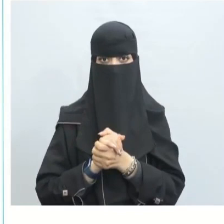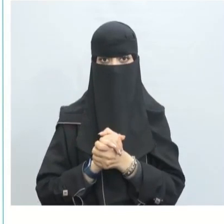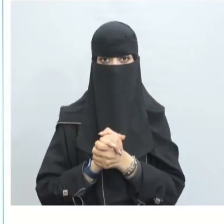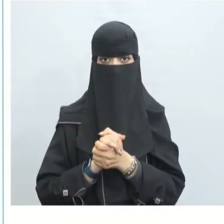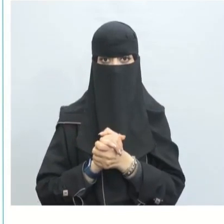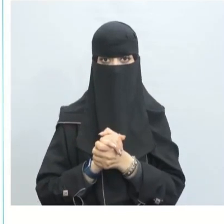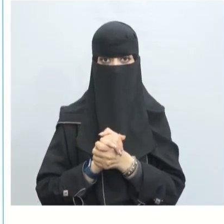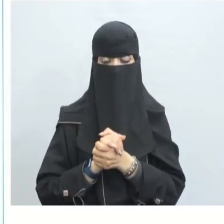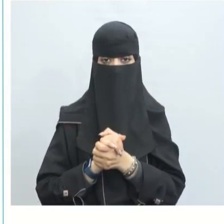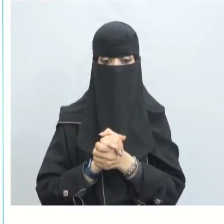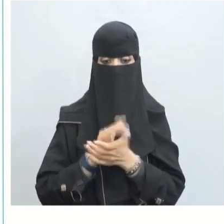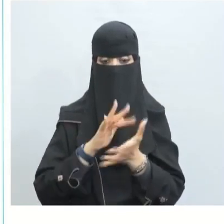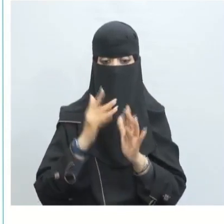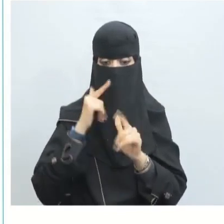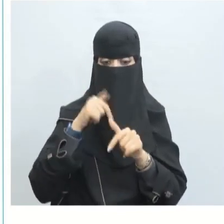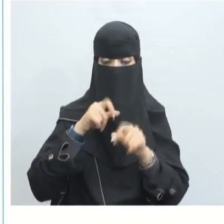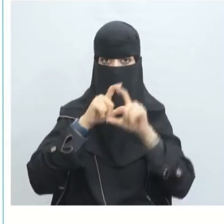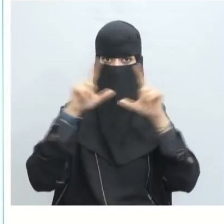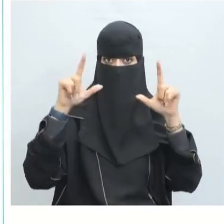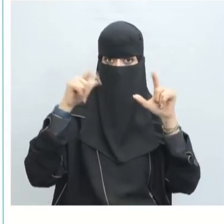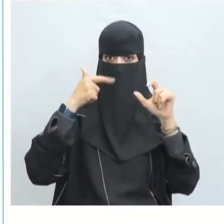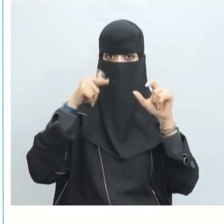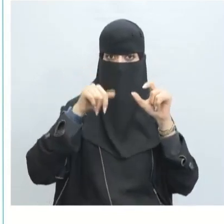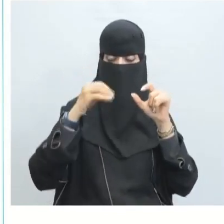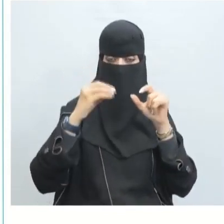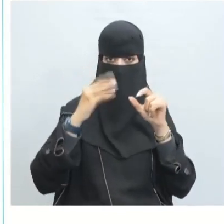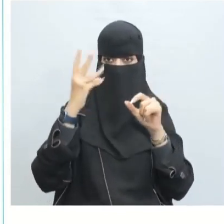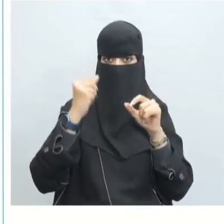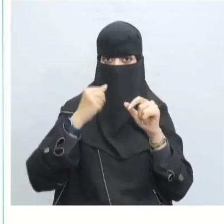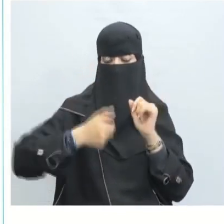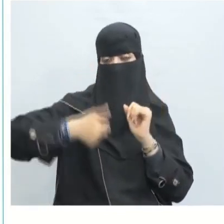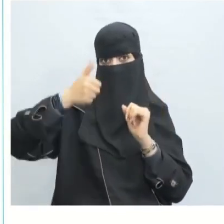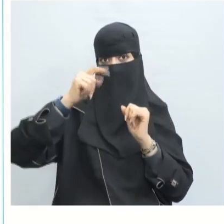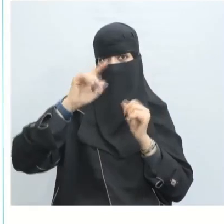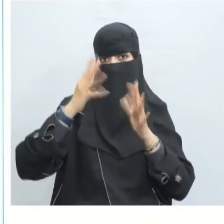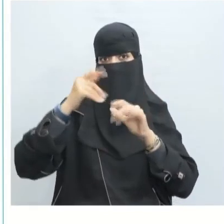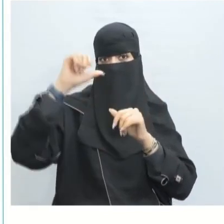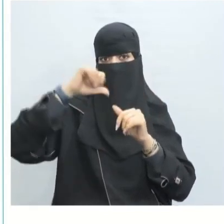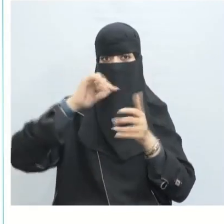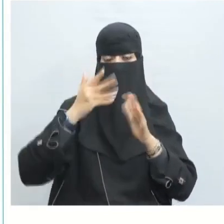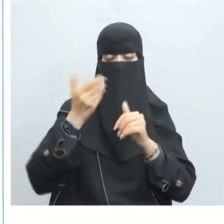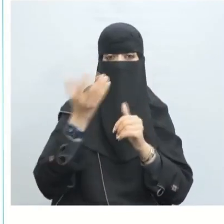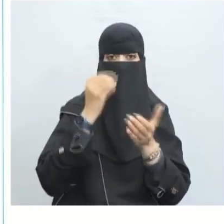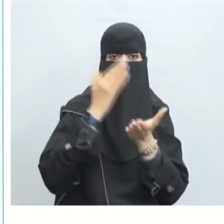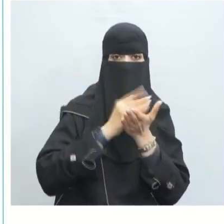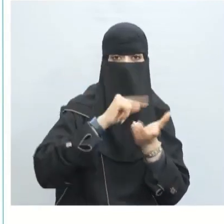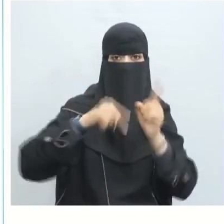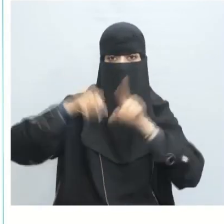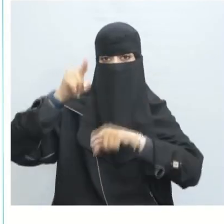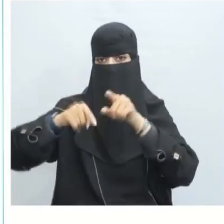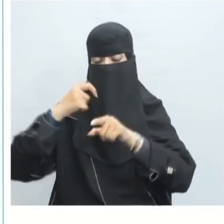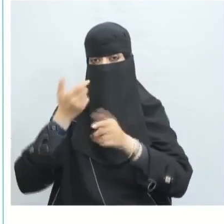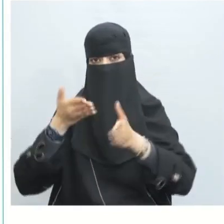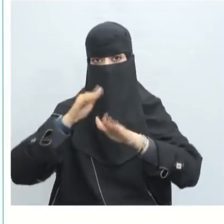مقنع بمعنى انها قد تعرض ارقام متشائمه او متفائله ولكن يتم اخذ المتوسط من هذه الارقام ومقارنته